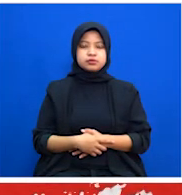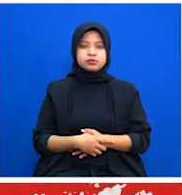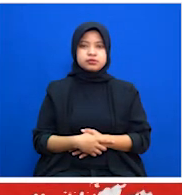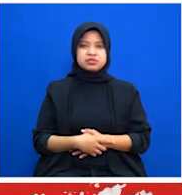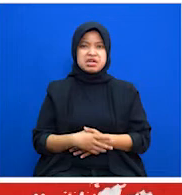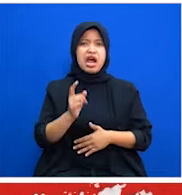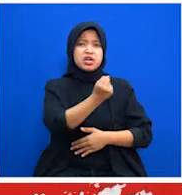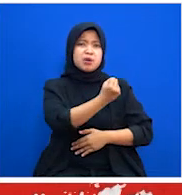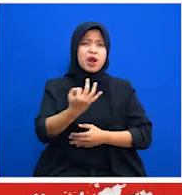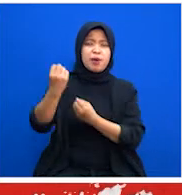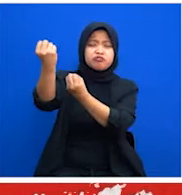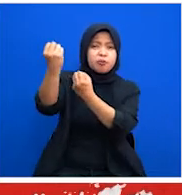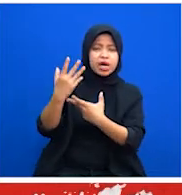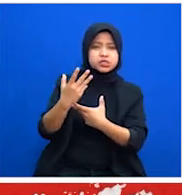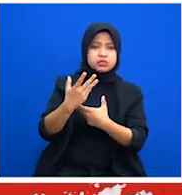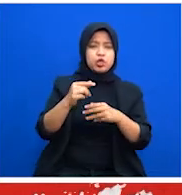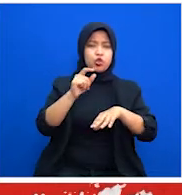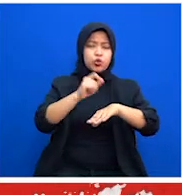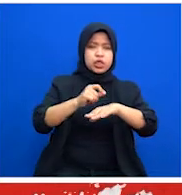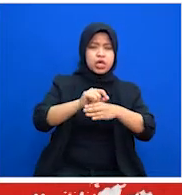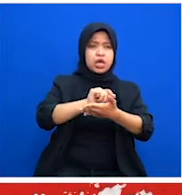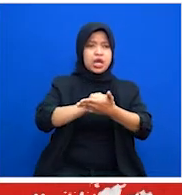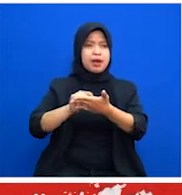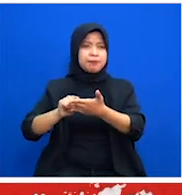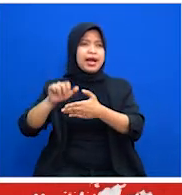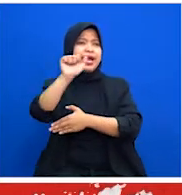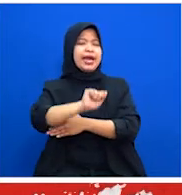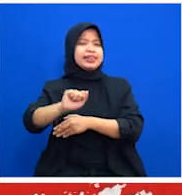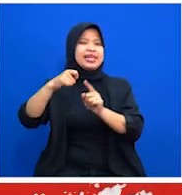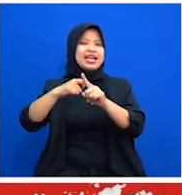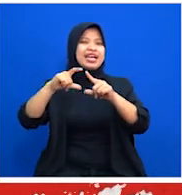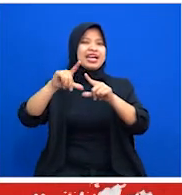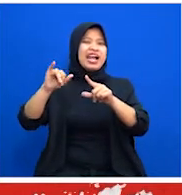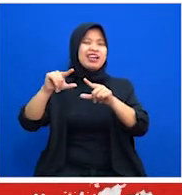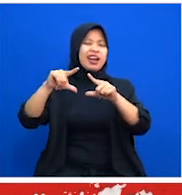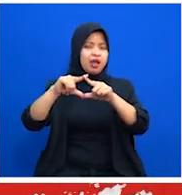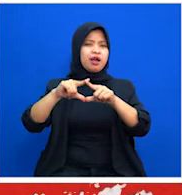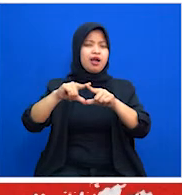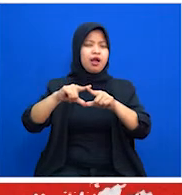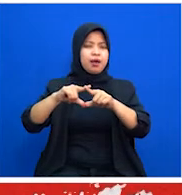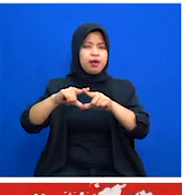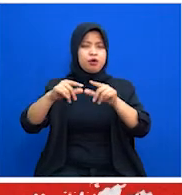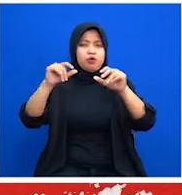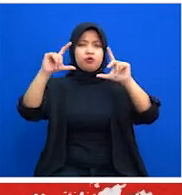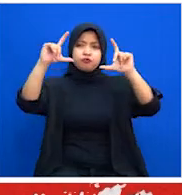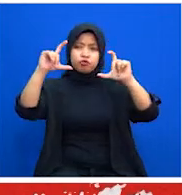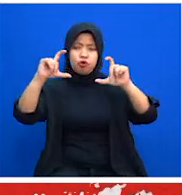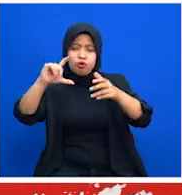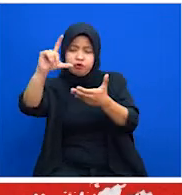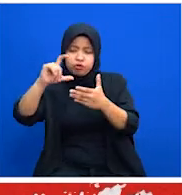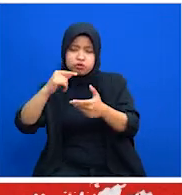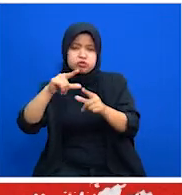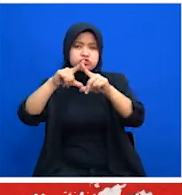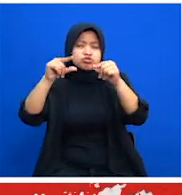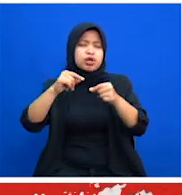beberapa waktu lalu satu akun Twitter bernama at Kayla azkiyah membagikan sebuah foto surat resmi